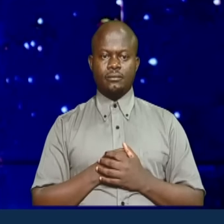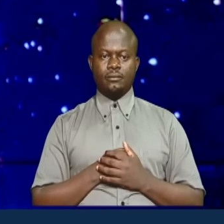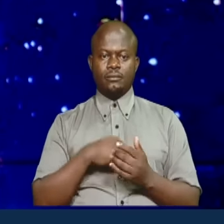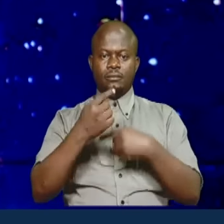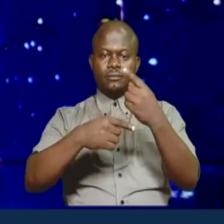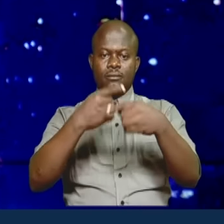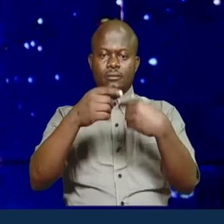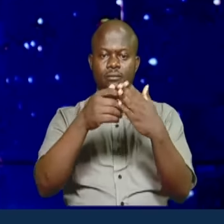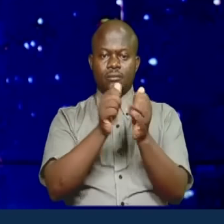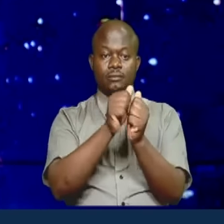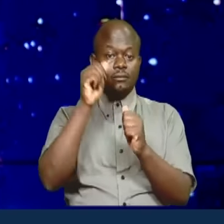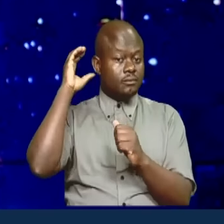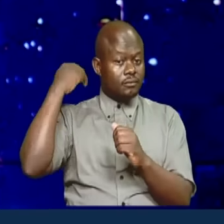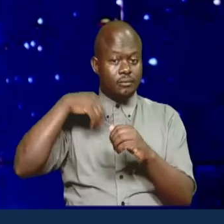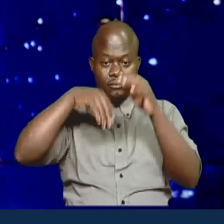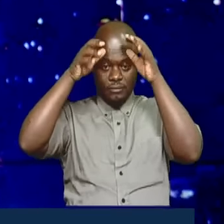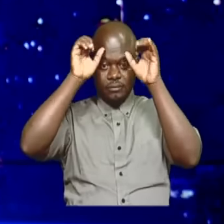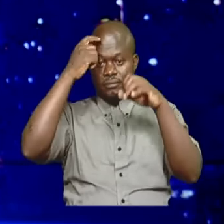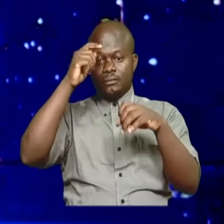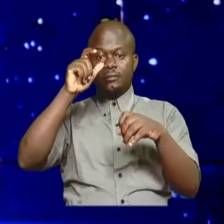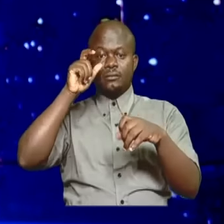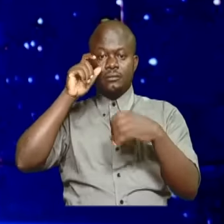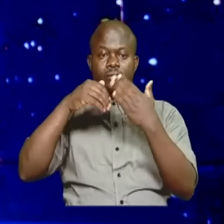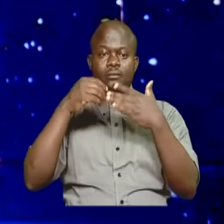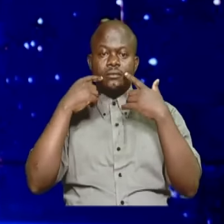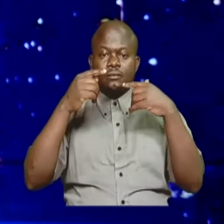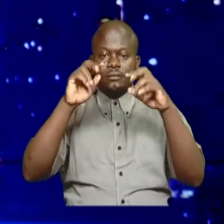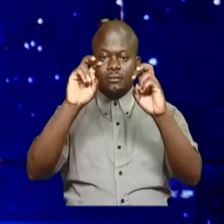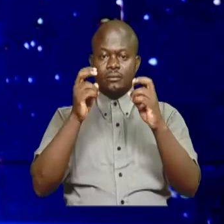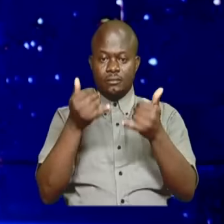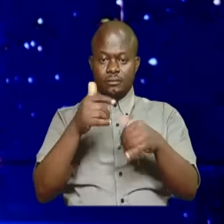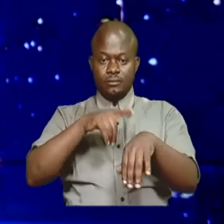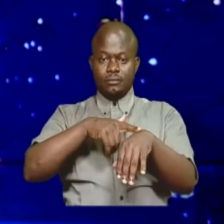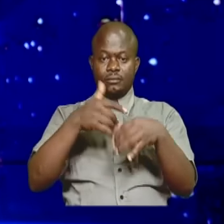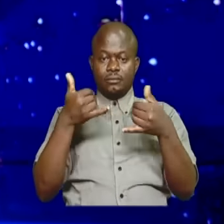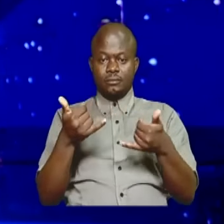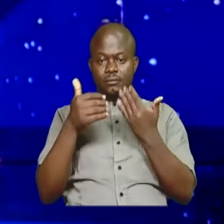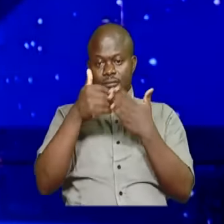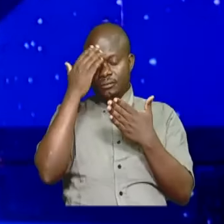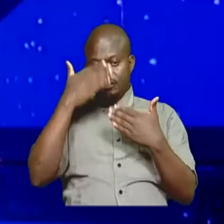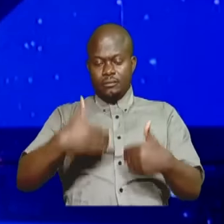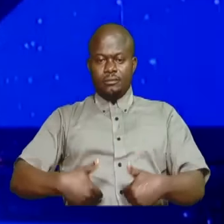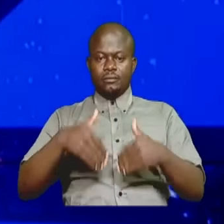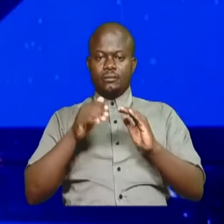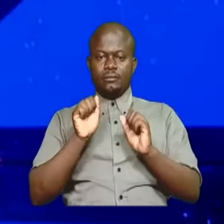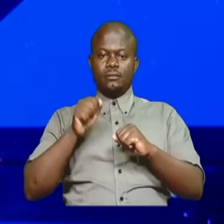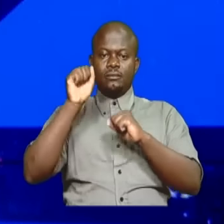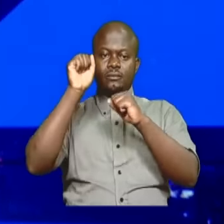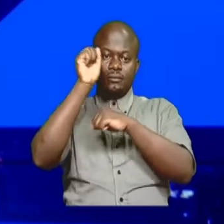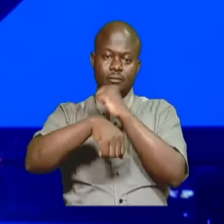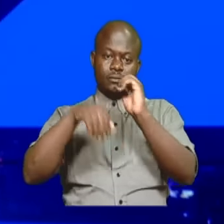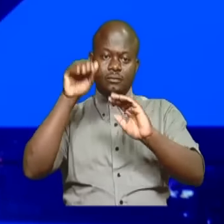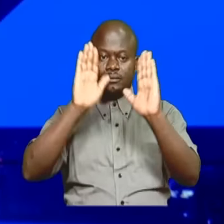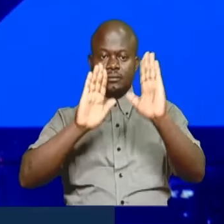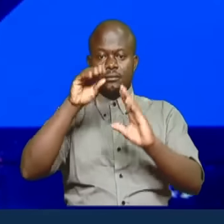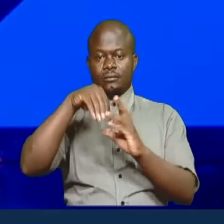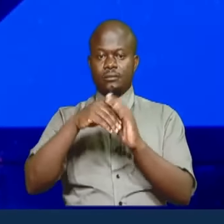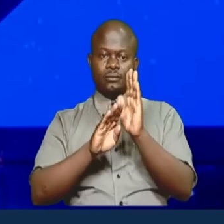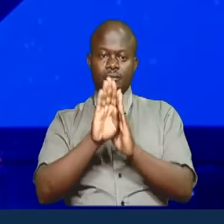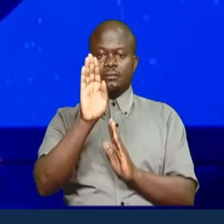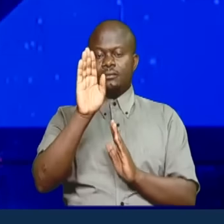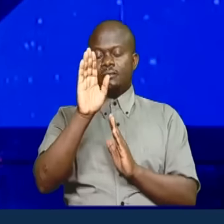Dukomeje n'andi makuru. Perezida wa Repubulika y'u Rwanda Paul Kagame asanga igihe kigeze ngo urubyiruko rurusheho kugira uruhare mu iterambere ry'umugabane wa